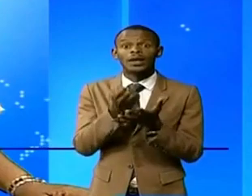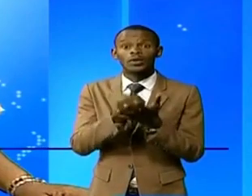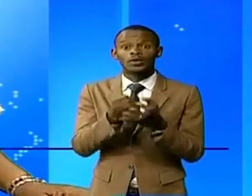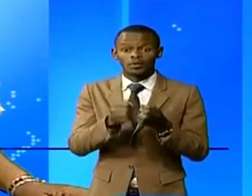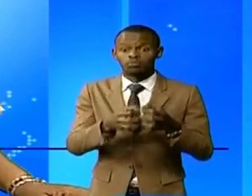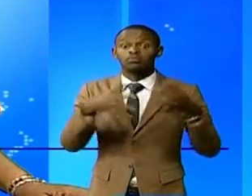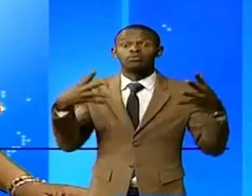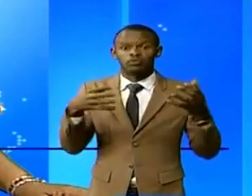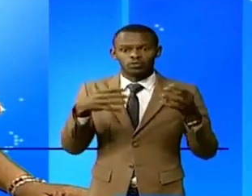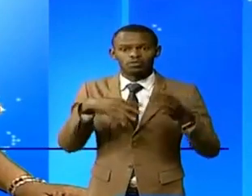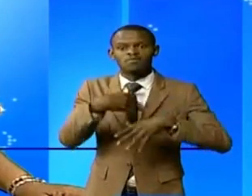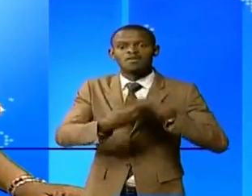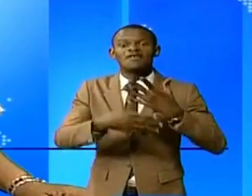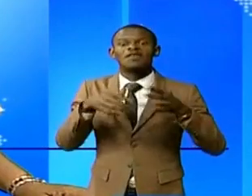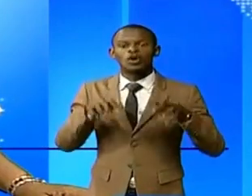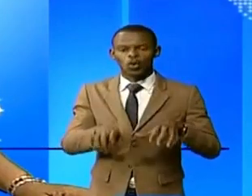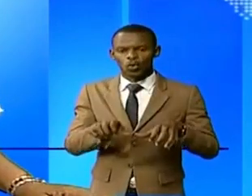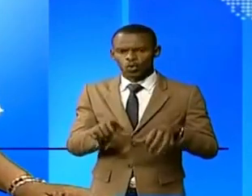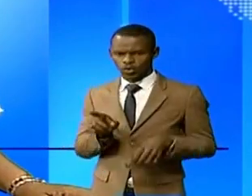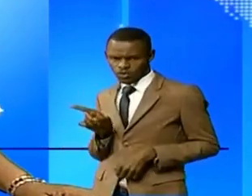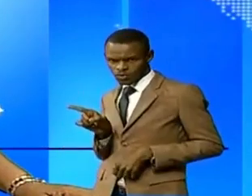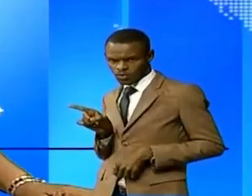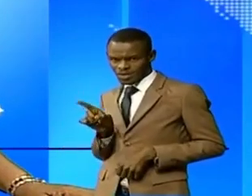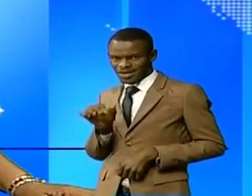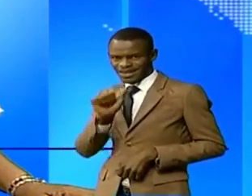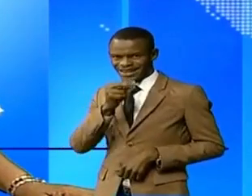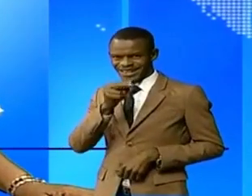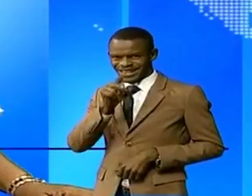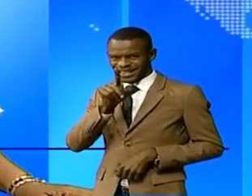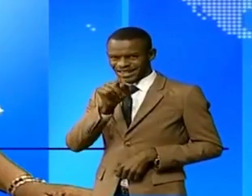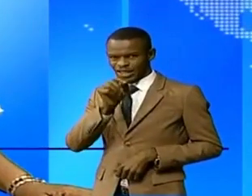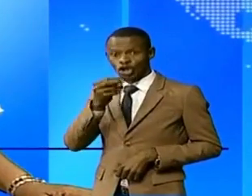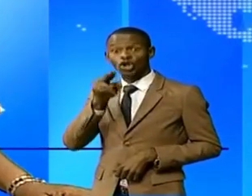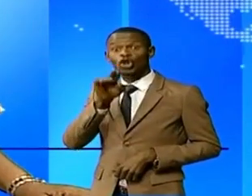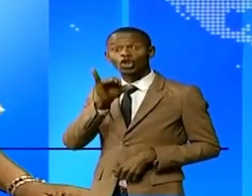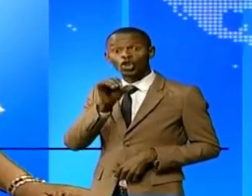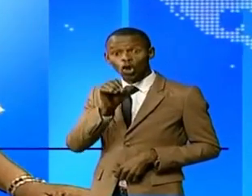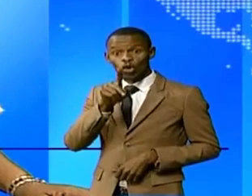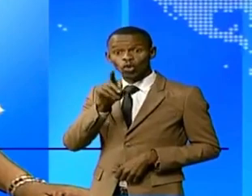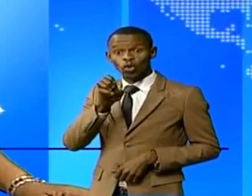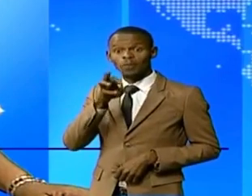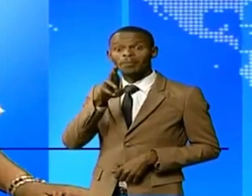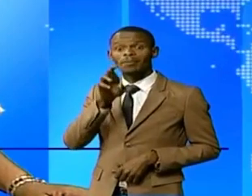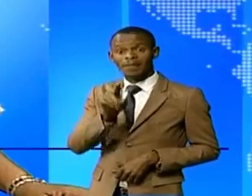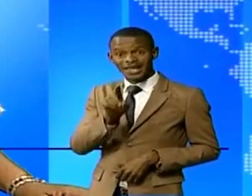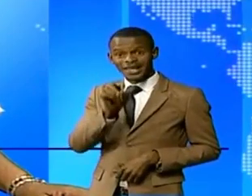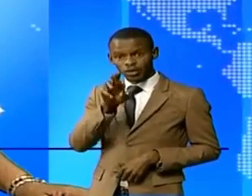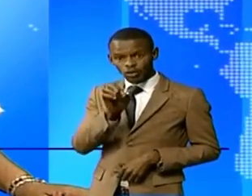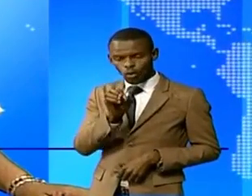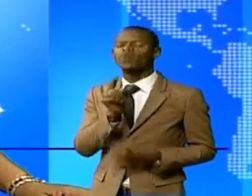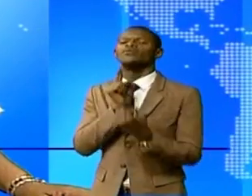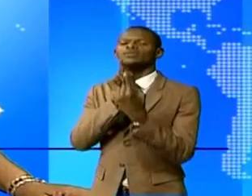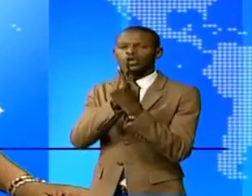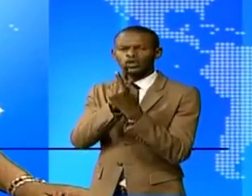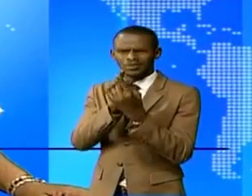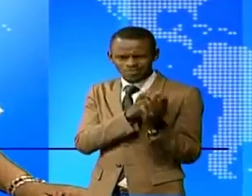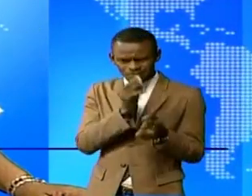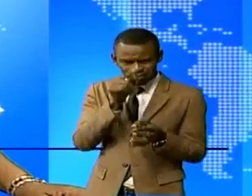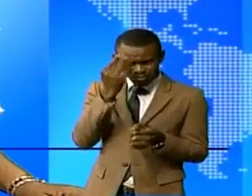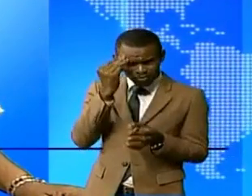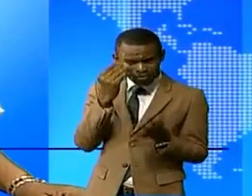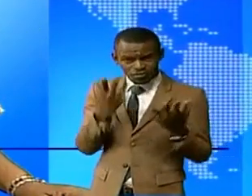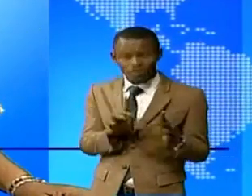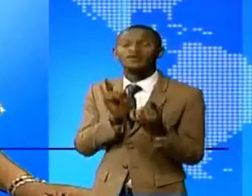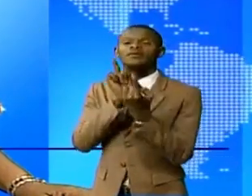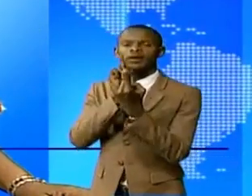de ce forum, a également rencontré le ministre de l'Industrie, Julien Paluku, toujours autour de préparatifs